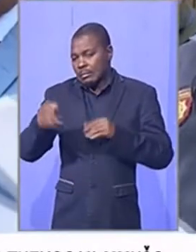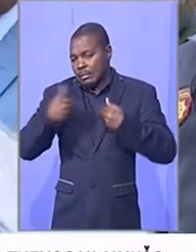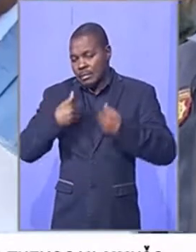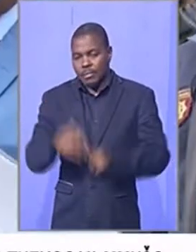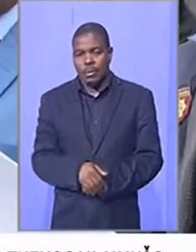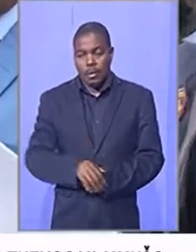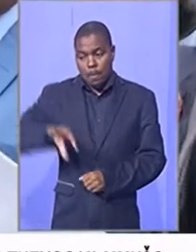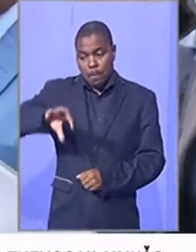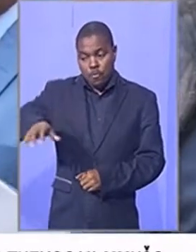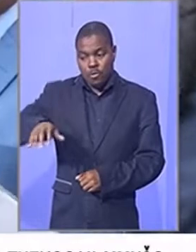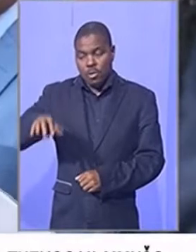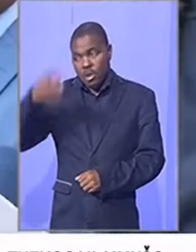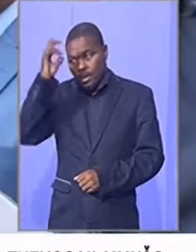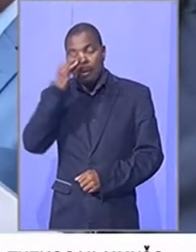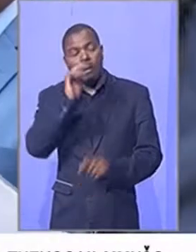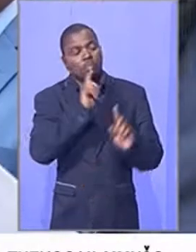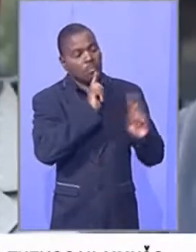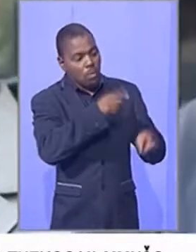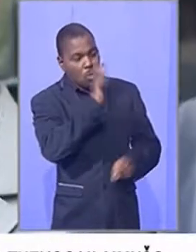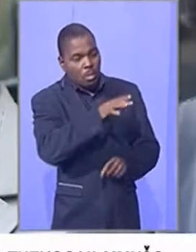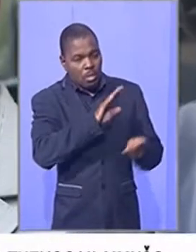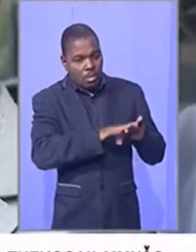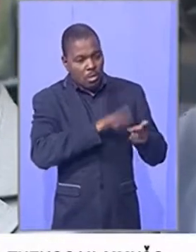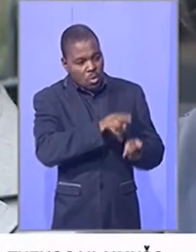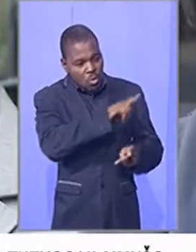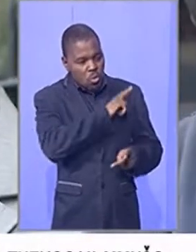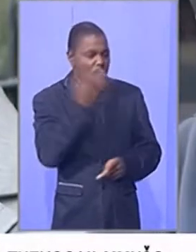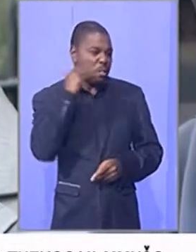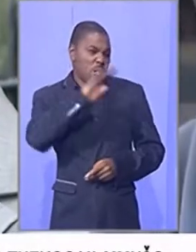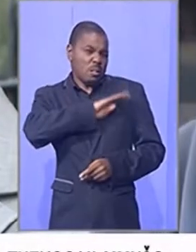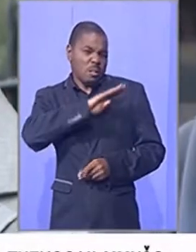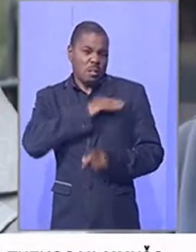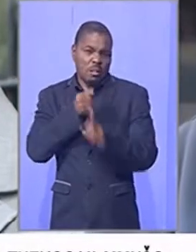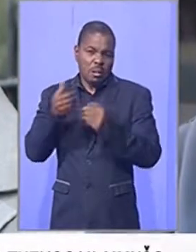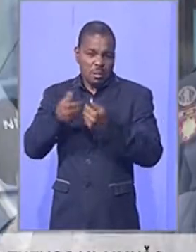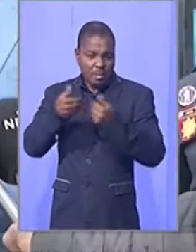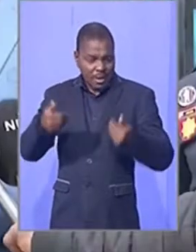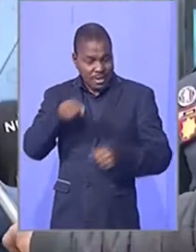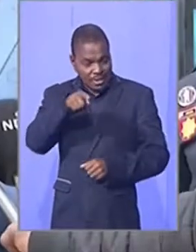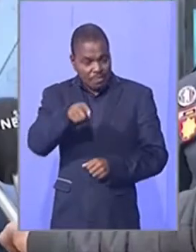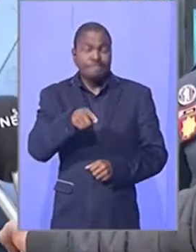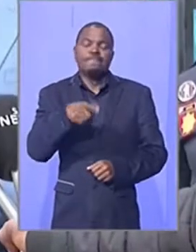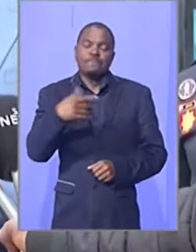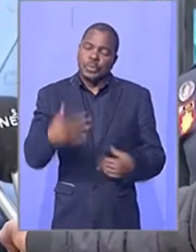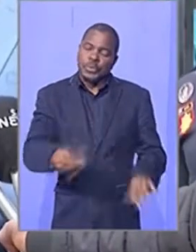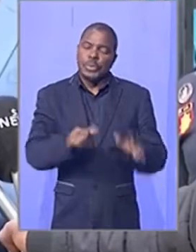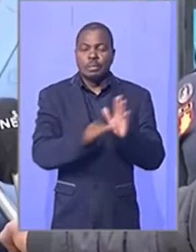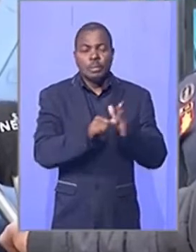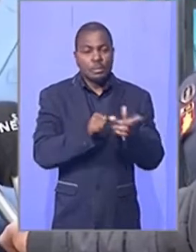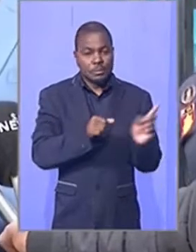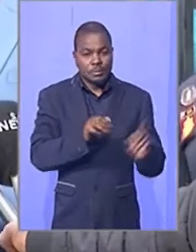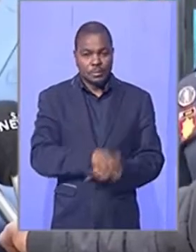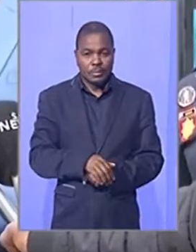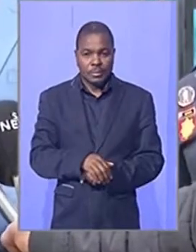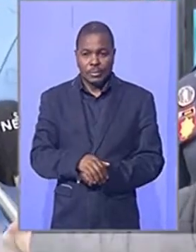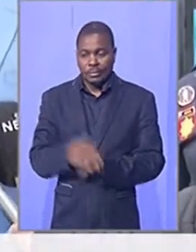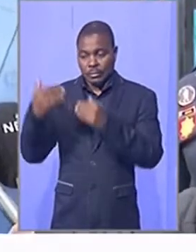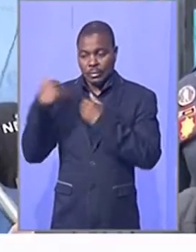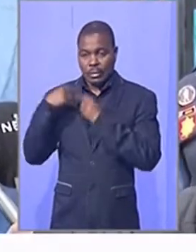tla araba o re pusetso ya seriti sa mekaubere ya sesole ke ya bohlokwa. Go na le meeting le task